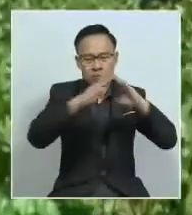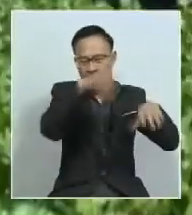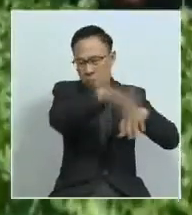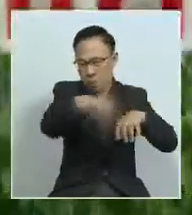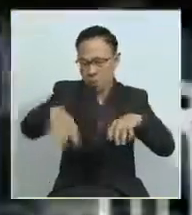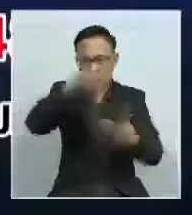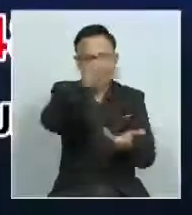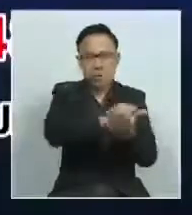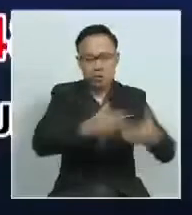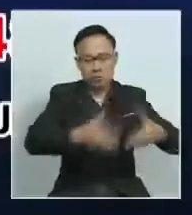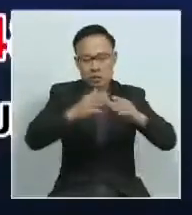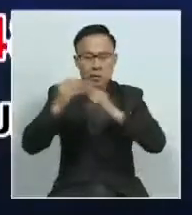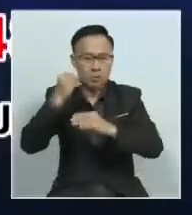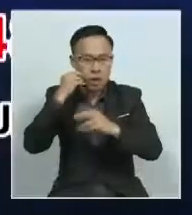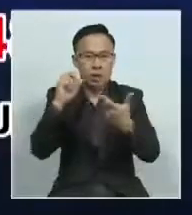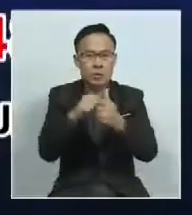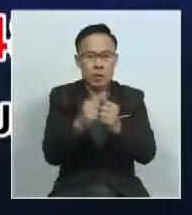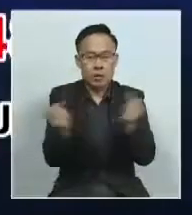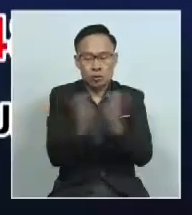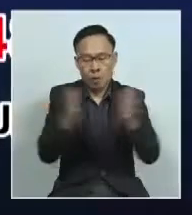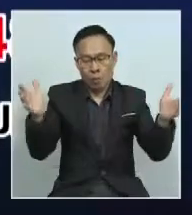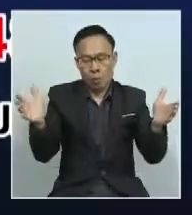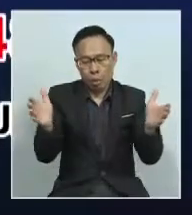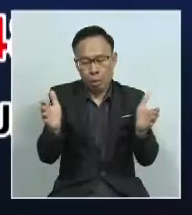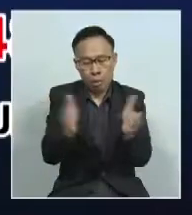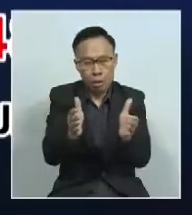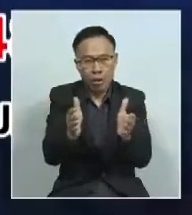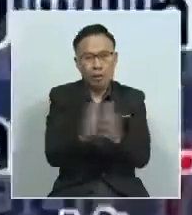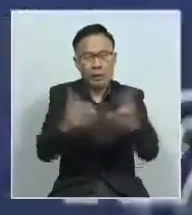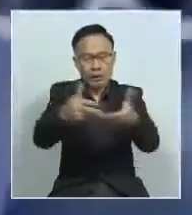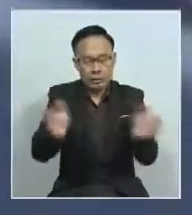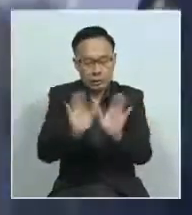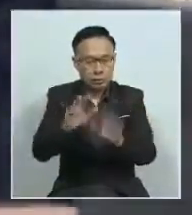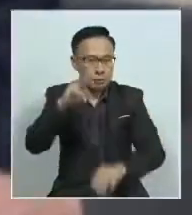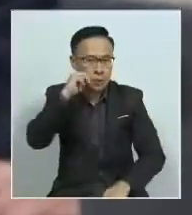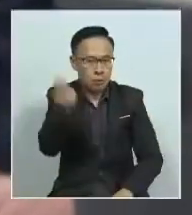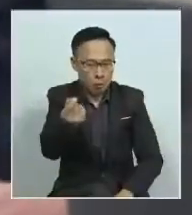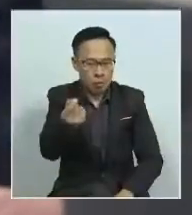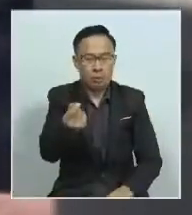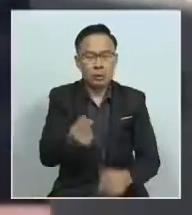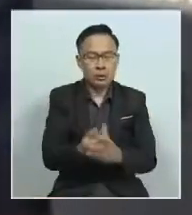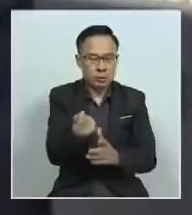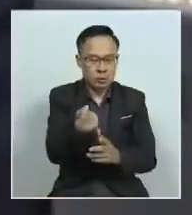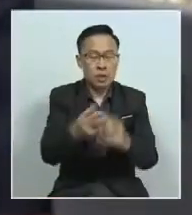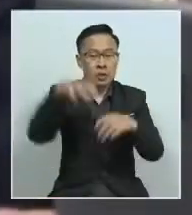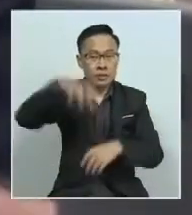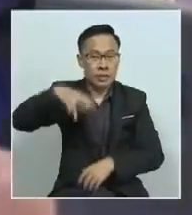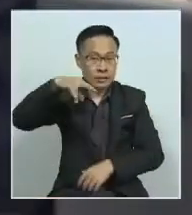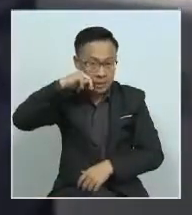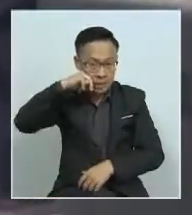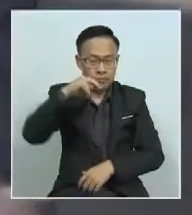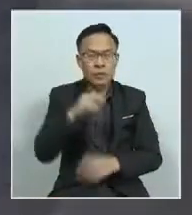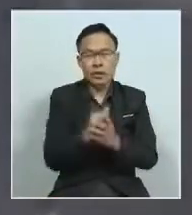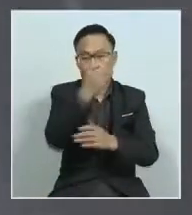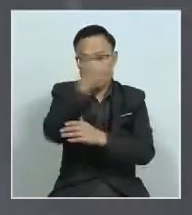พิ่มขึ้นส่งผลให้การใช้ประโยชน์และเป็นพื้นที่รับน้ำได้ไม่เต็มศักยภาพสำนักงานทรัพยากรน้ำแห่งชาติได้รับมอบหมายจากรัฐ